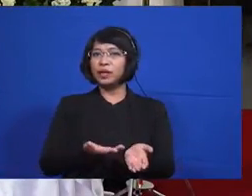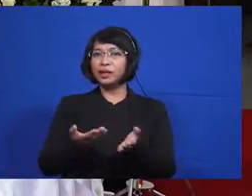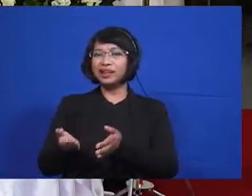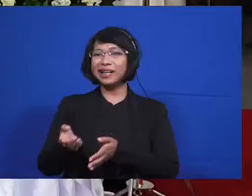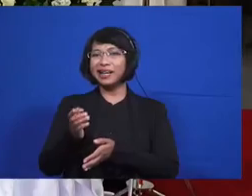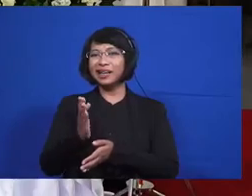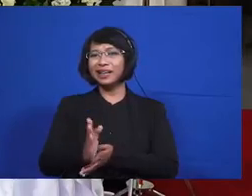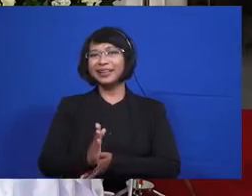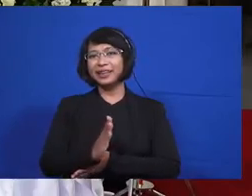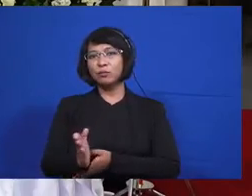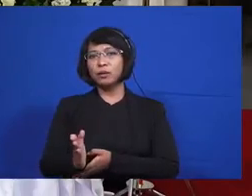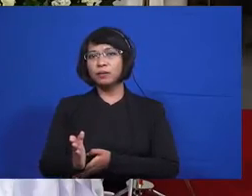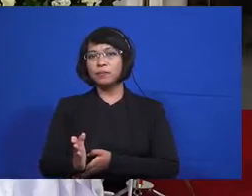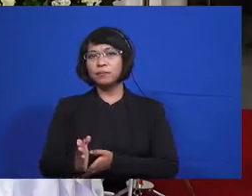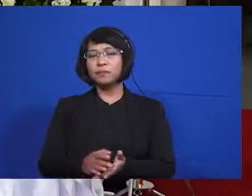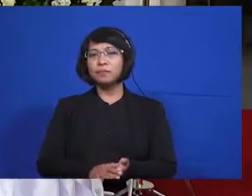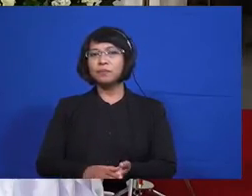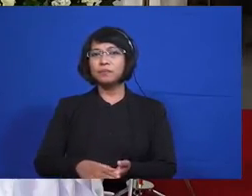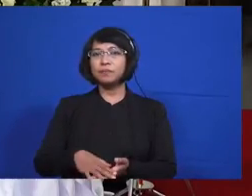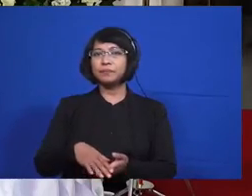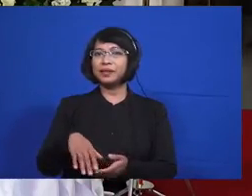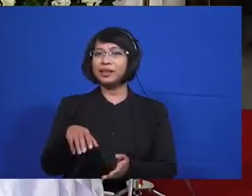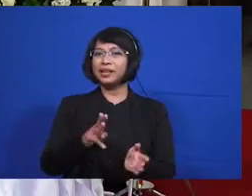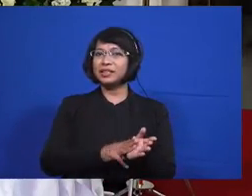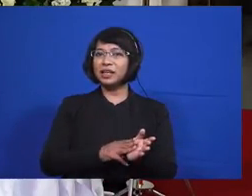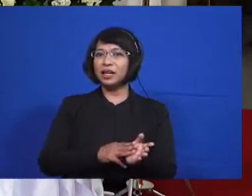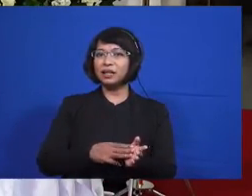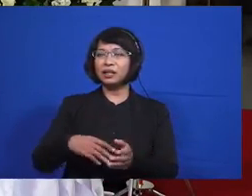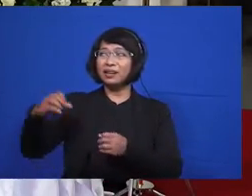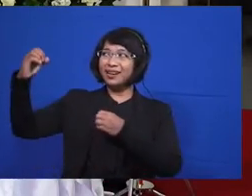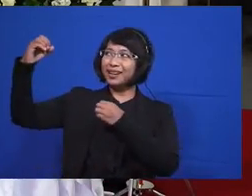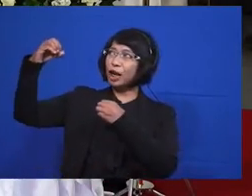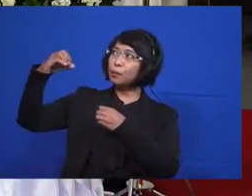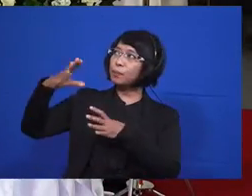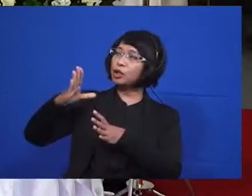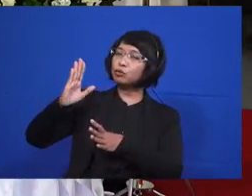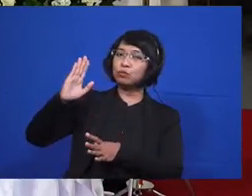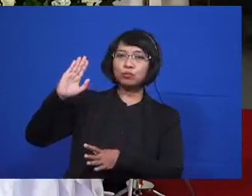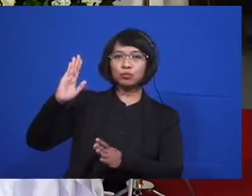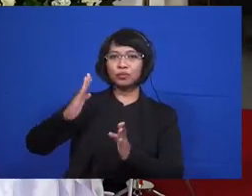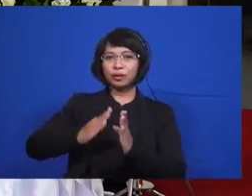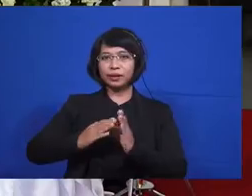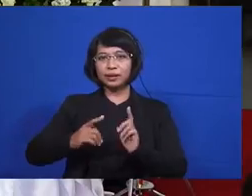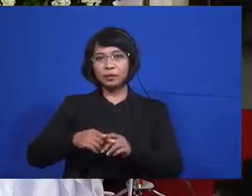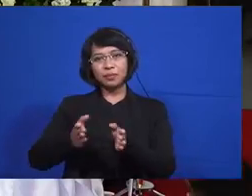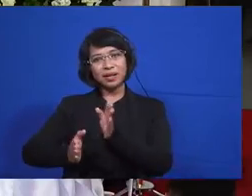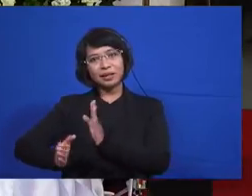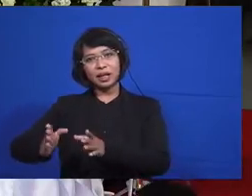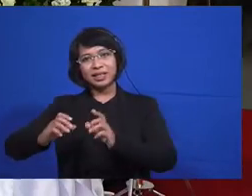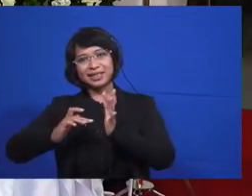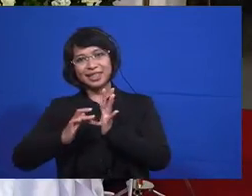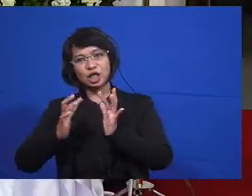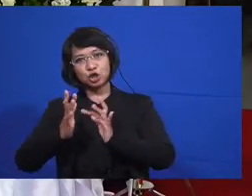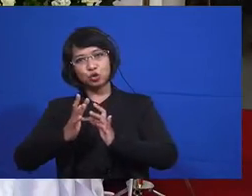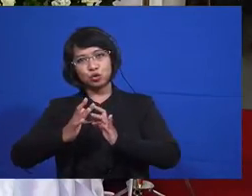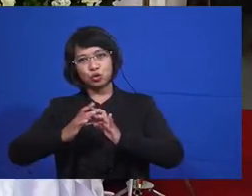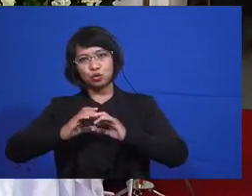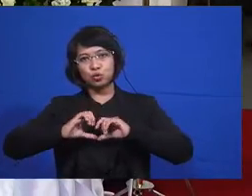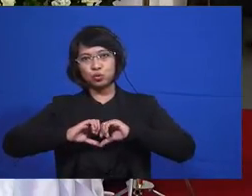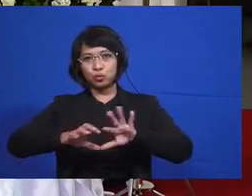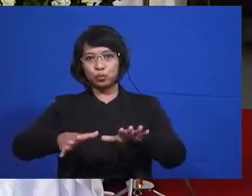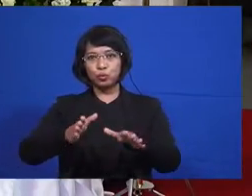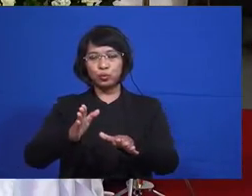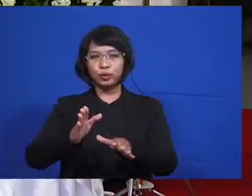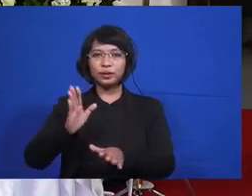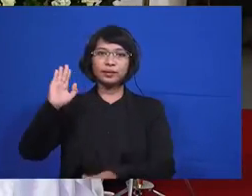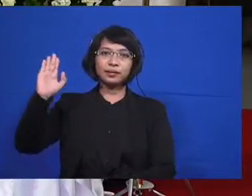ini, sehingga menghasilkan kelimpahan rahmat bagi gereja-Mu, dengan pengantaran Kristus Tuhan kami.